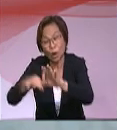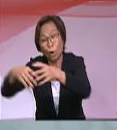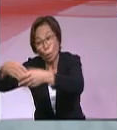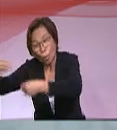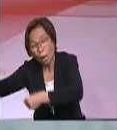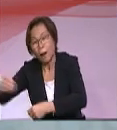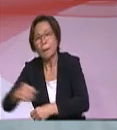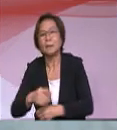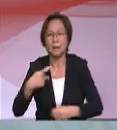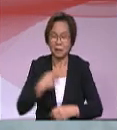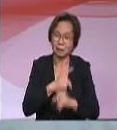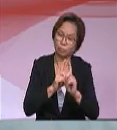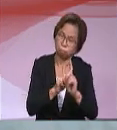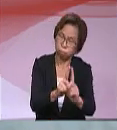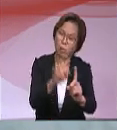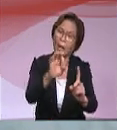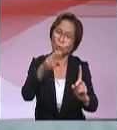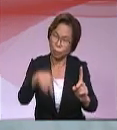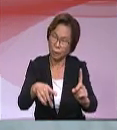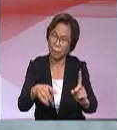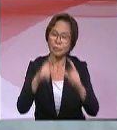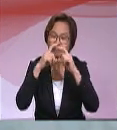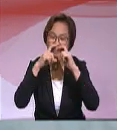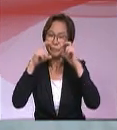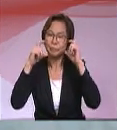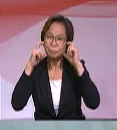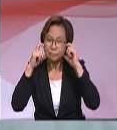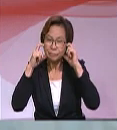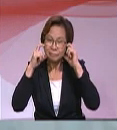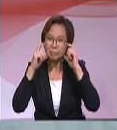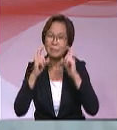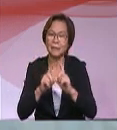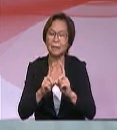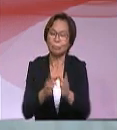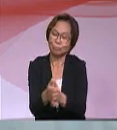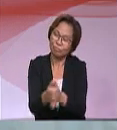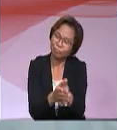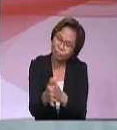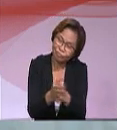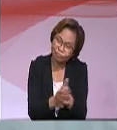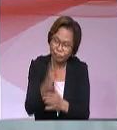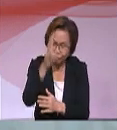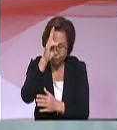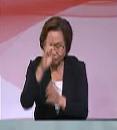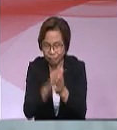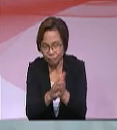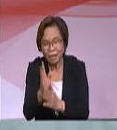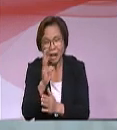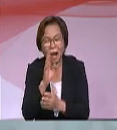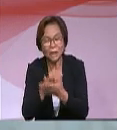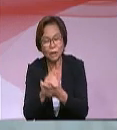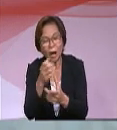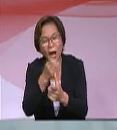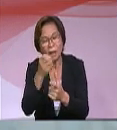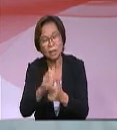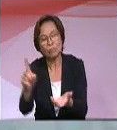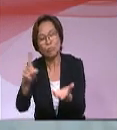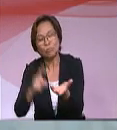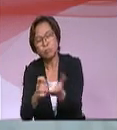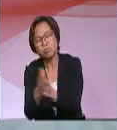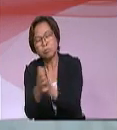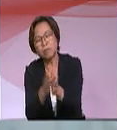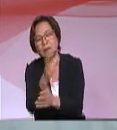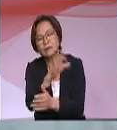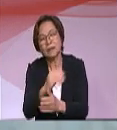pastikan kita patuh kepada SOP, memakai pelutup muka, kerap mencuci tangan dengan air dan sabun ataupun sanitizer